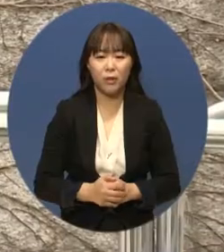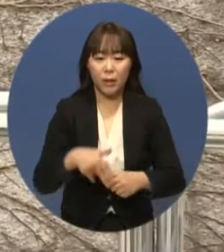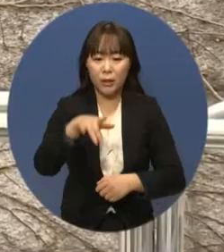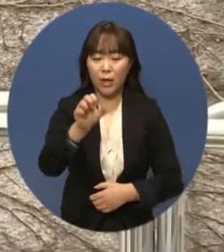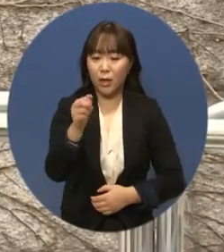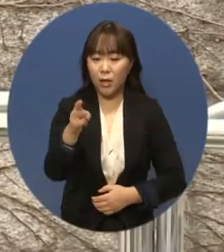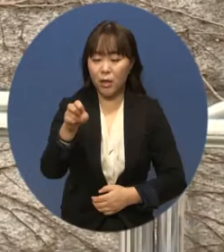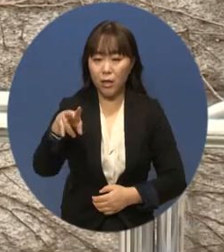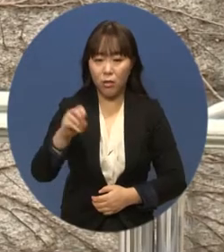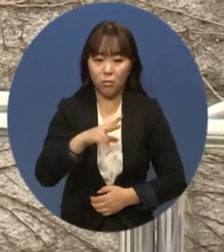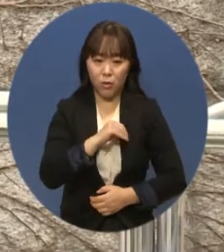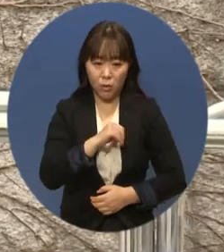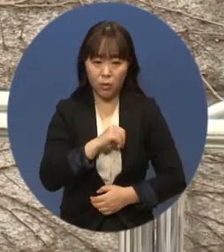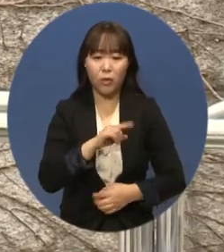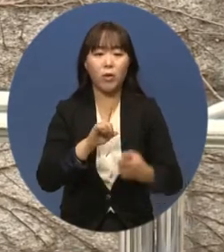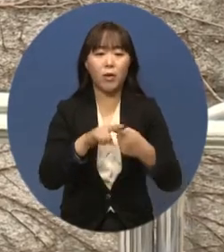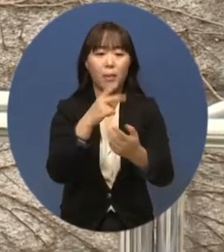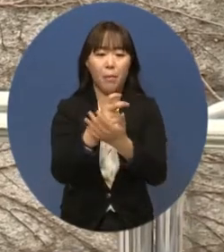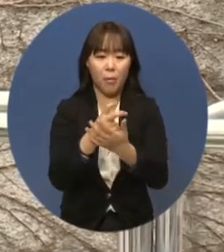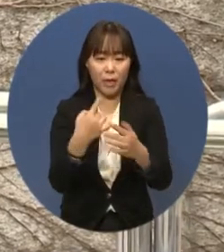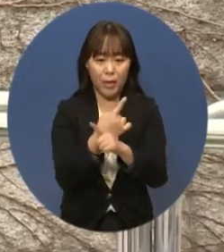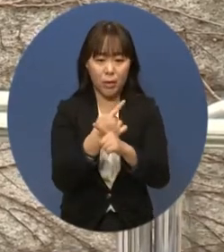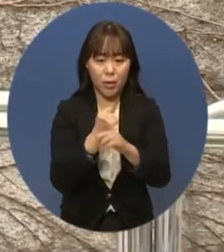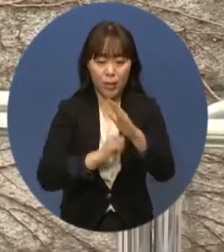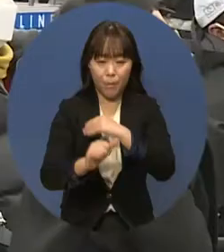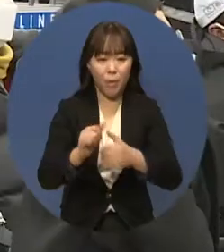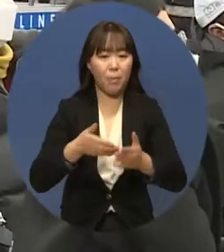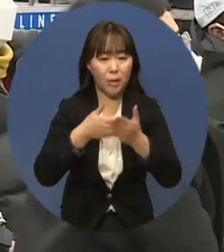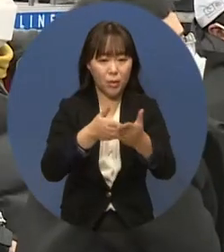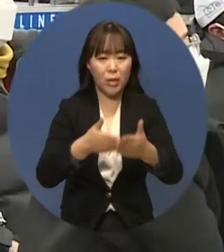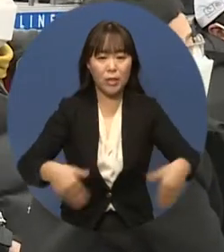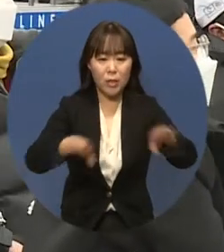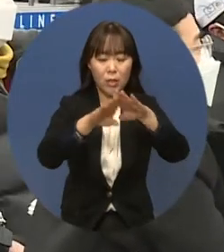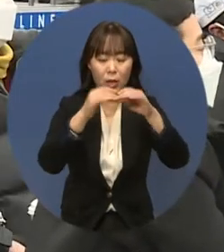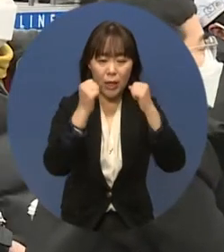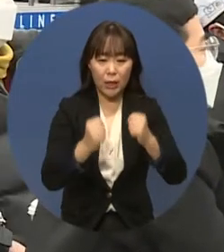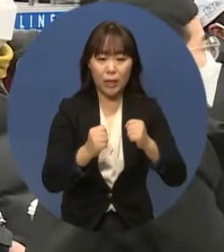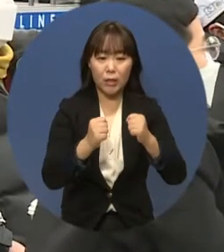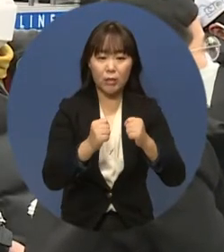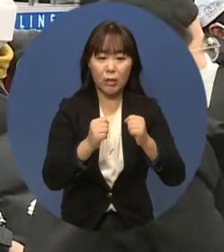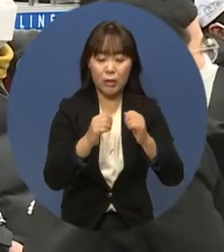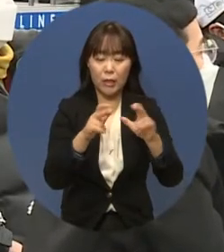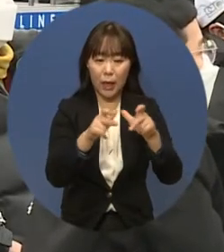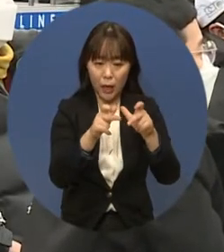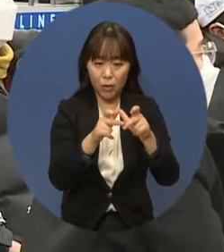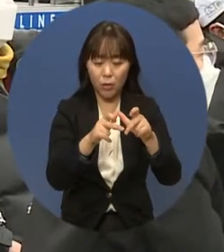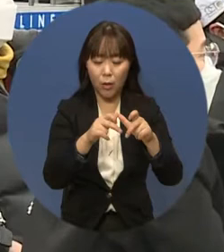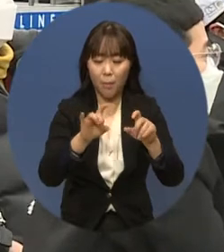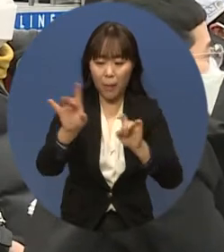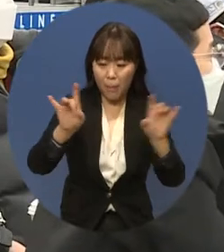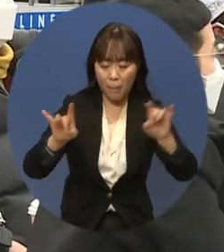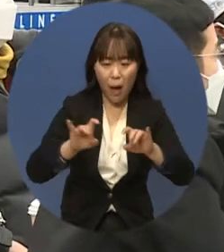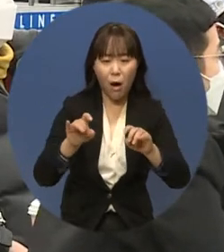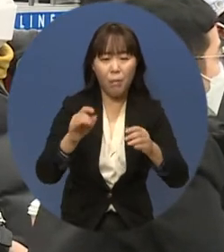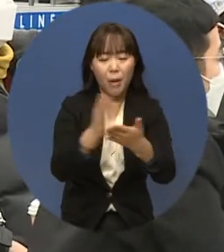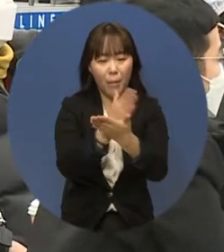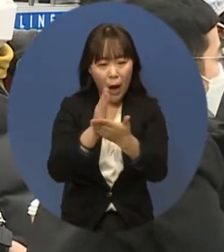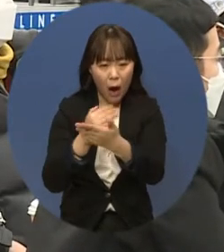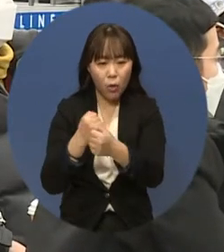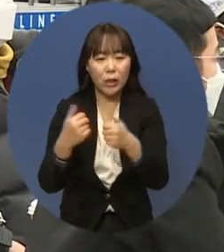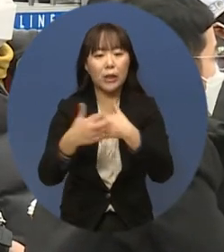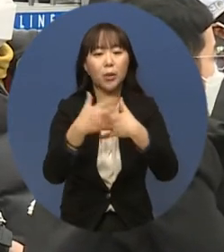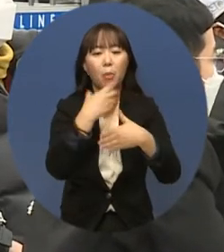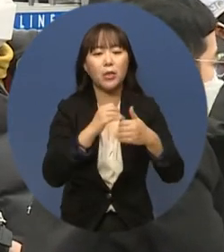의원은 감염병 예방법 개정안을 대표 발의해 시설 거주자를 분산 조치하고 의료 복지 서비스 지원